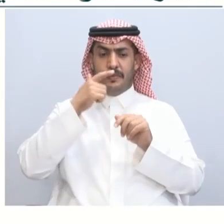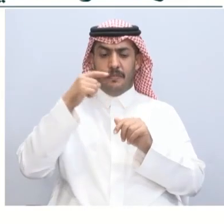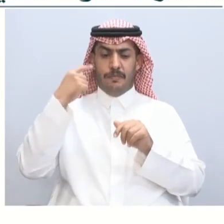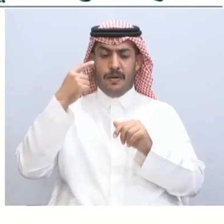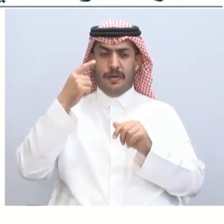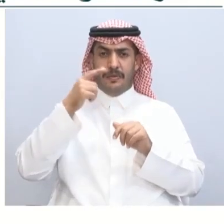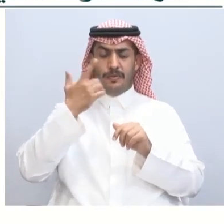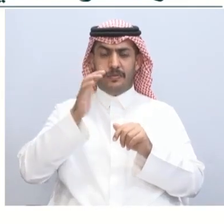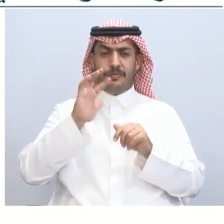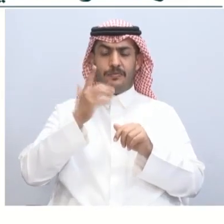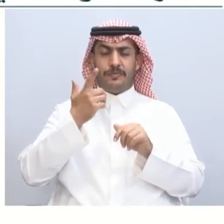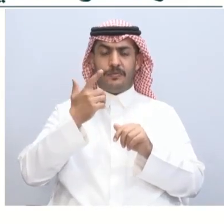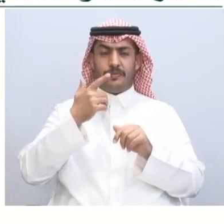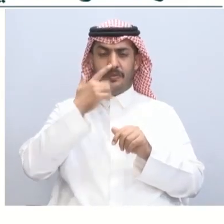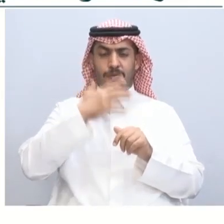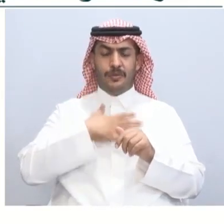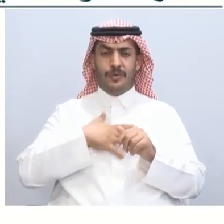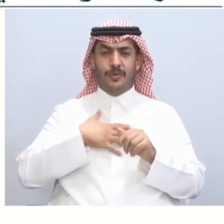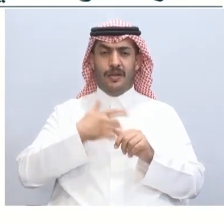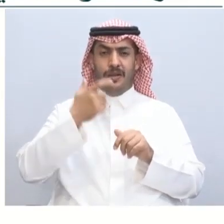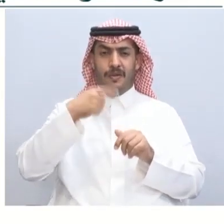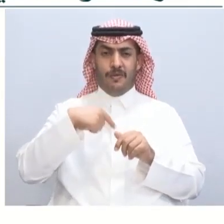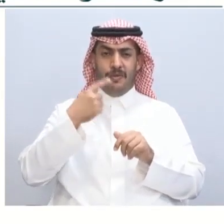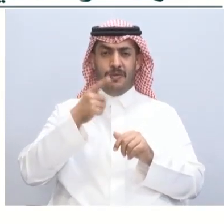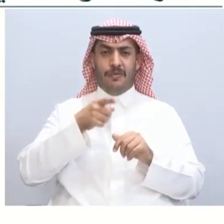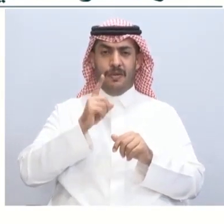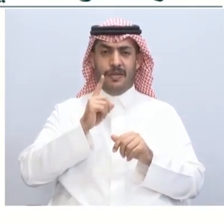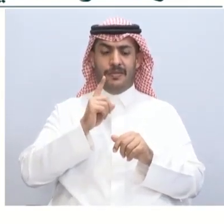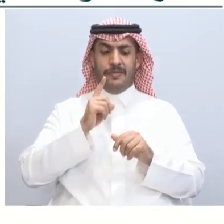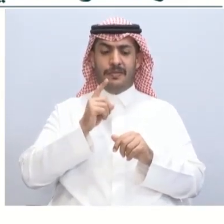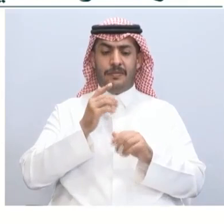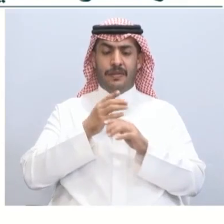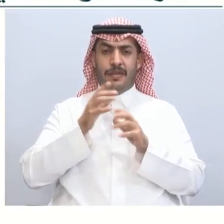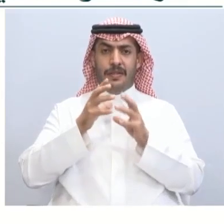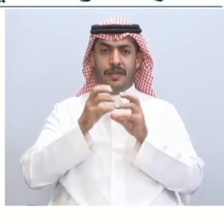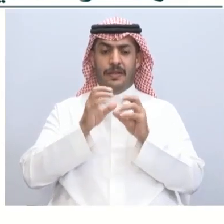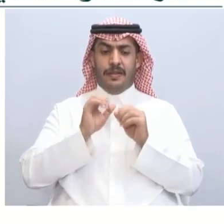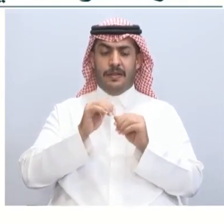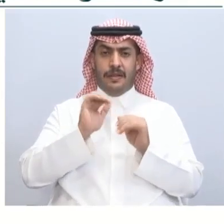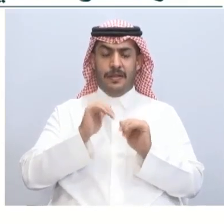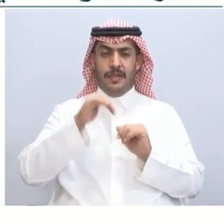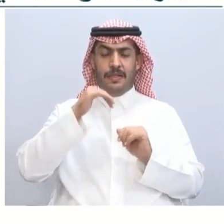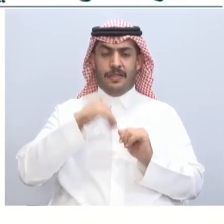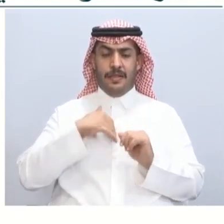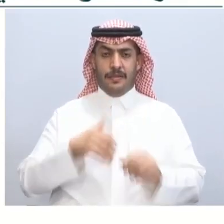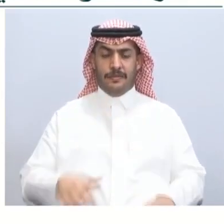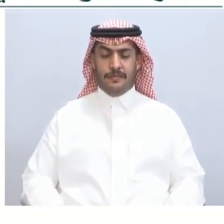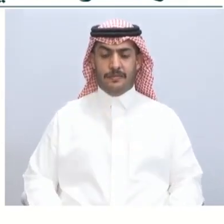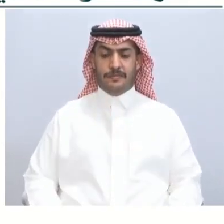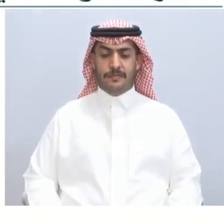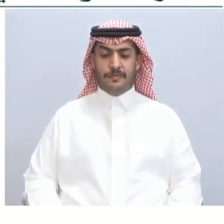بمرض او الشعور بالوحده هذا هو تعريفنا لمصادر